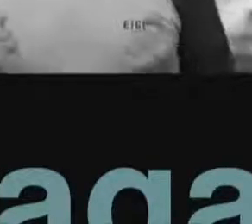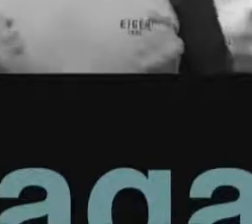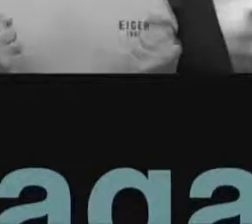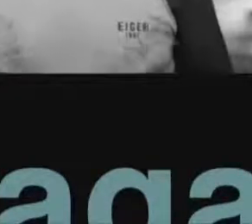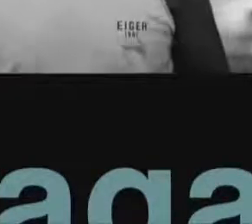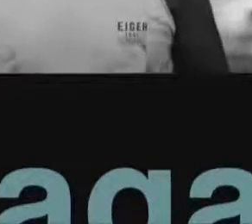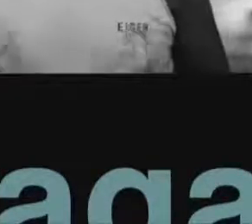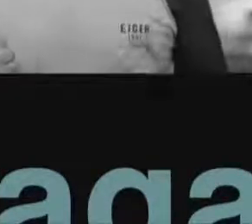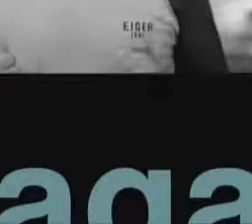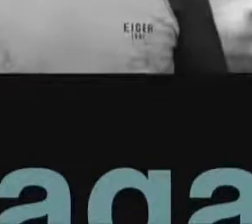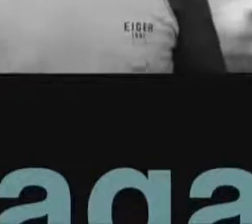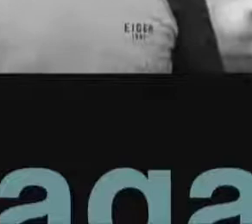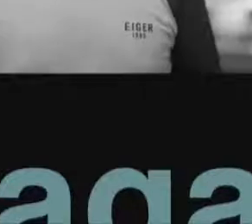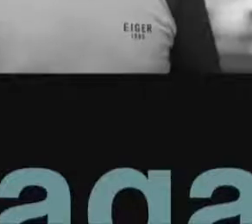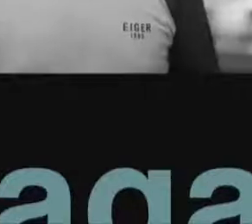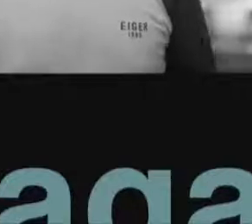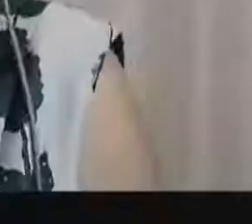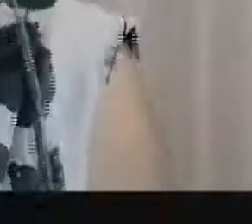kita